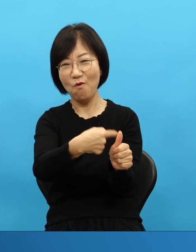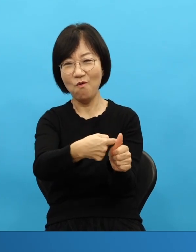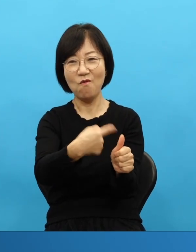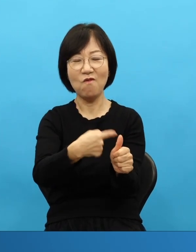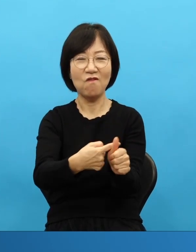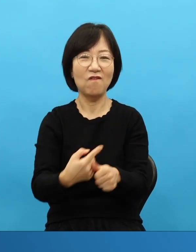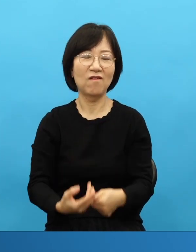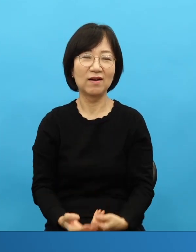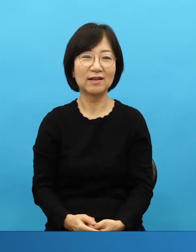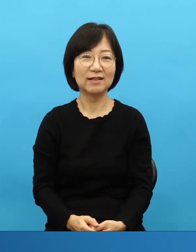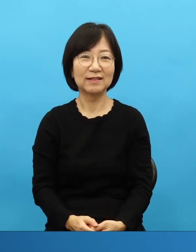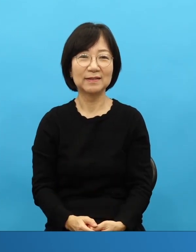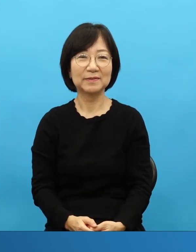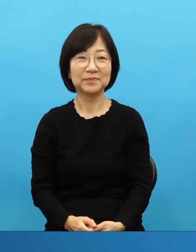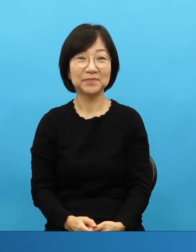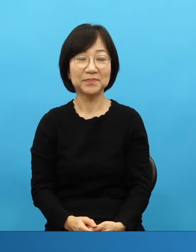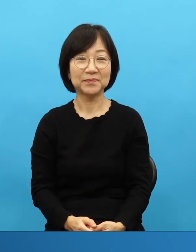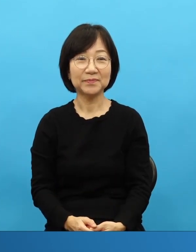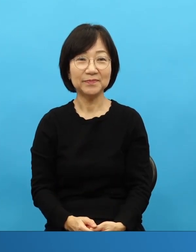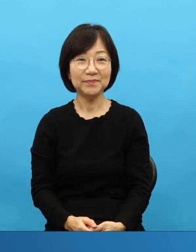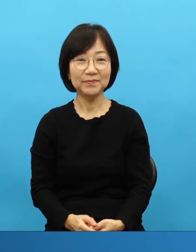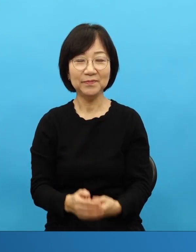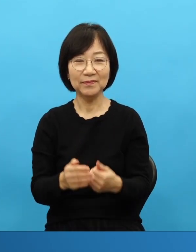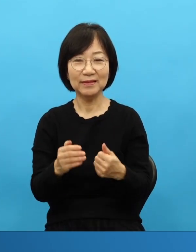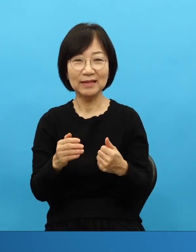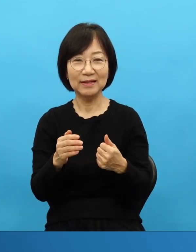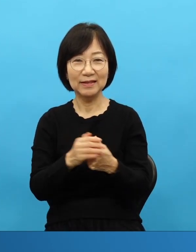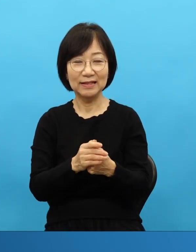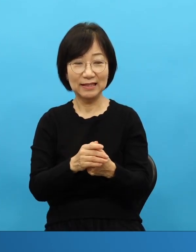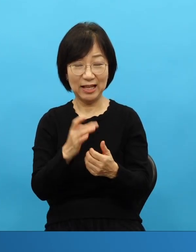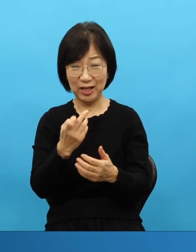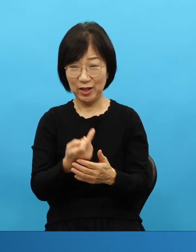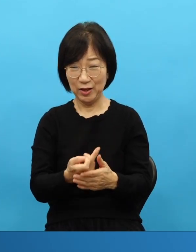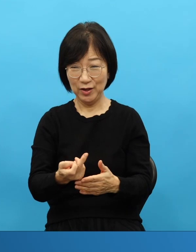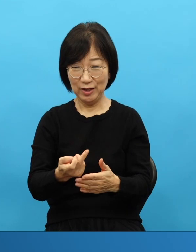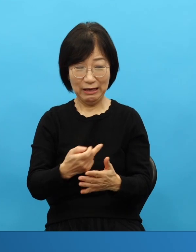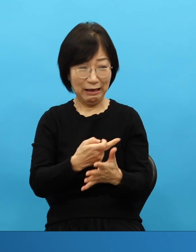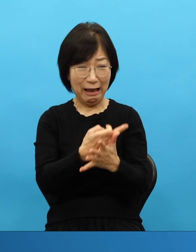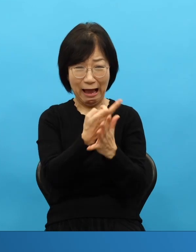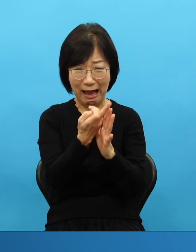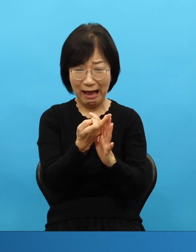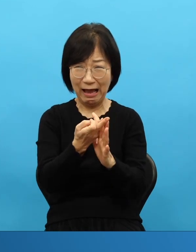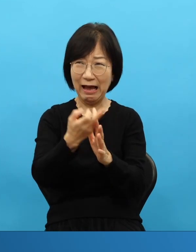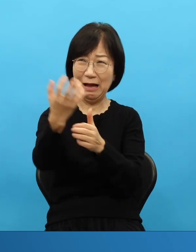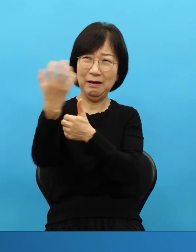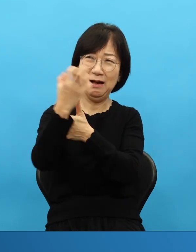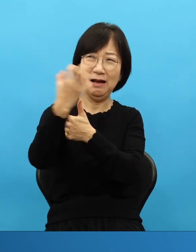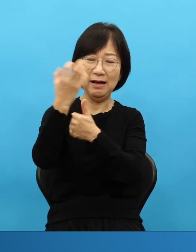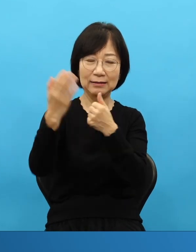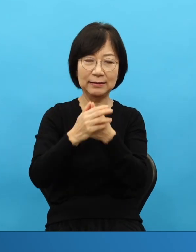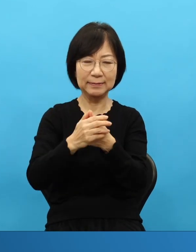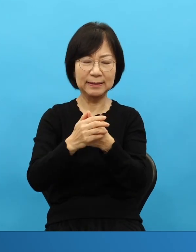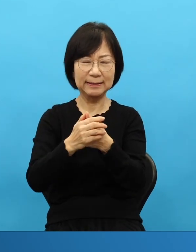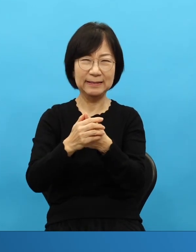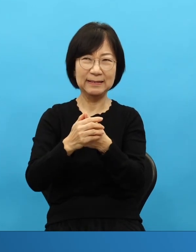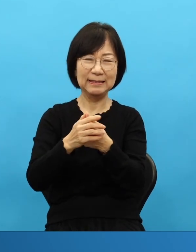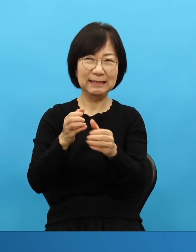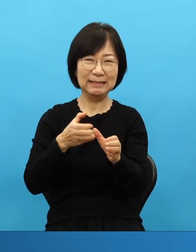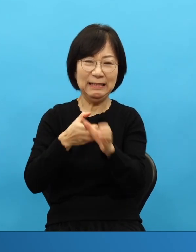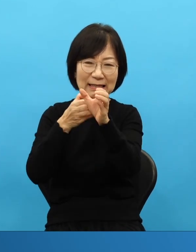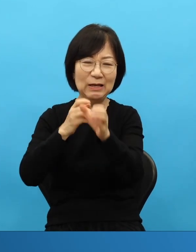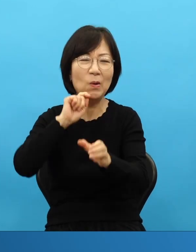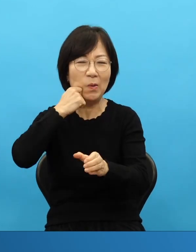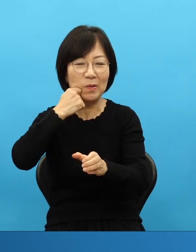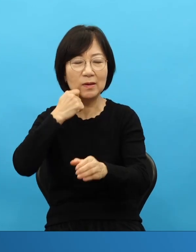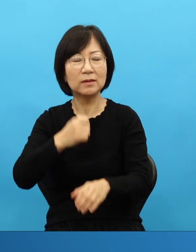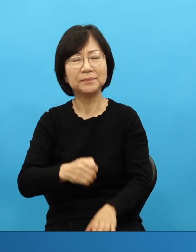at David. 그때 뭐 형들이니까 대답을 못하고 다윗이 이렇게 말했습니다. And he couldn't say anything because it was his brothers, but this is what David said. 내가 어찌